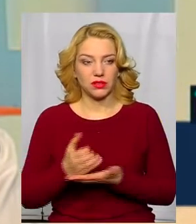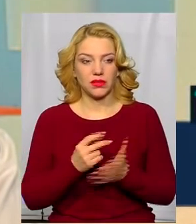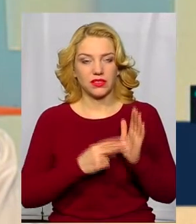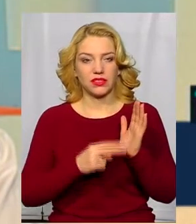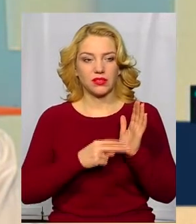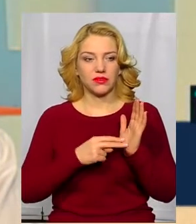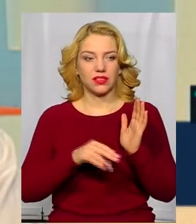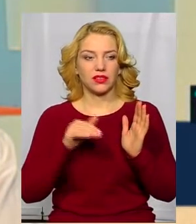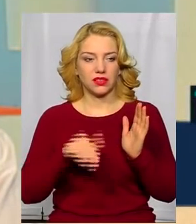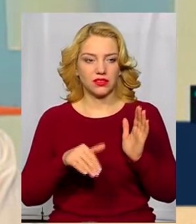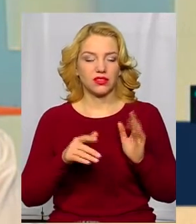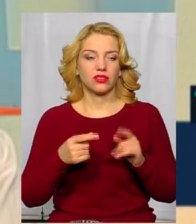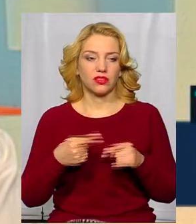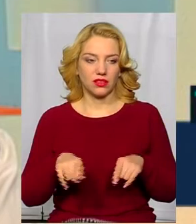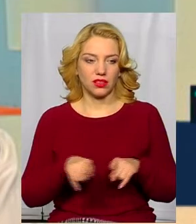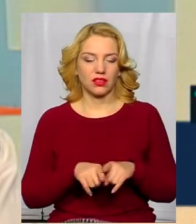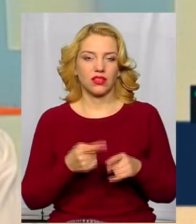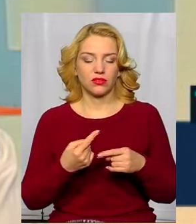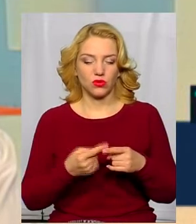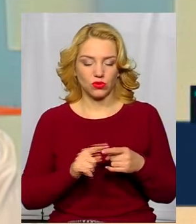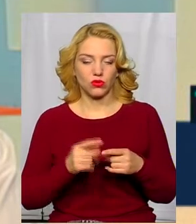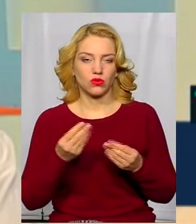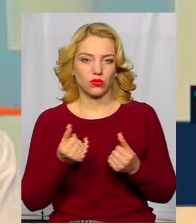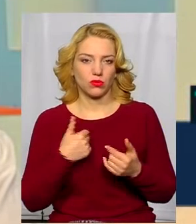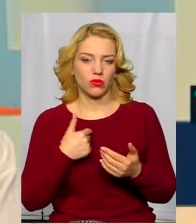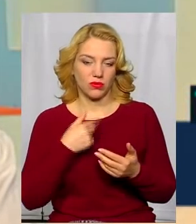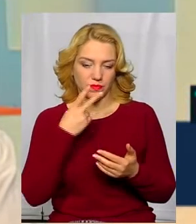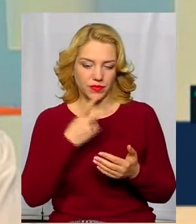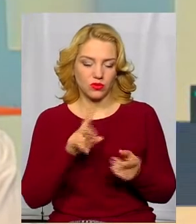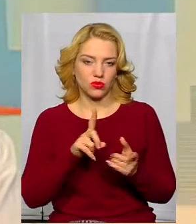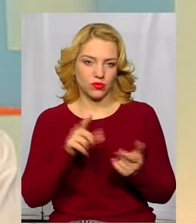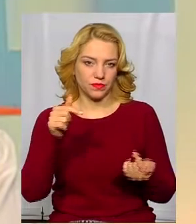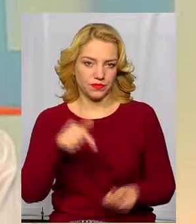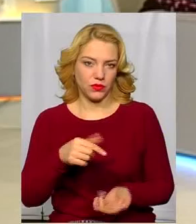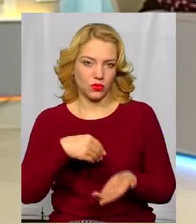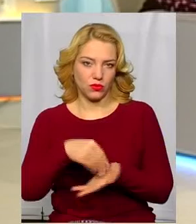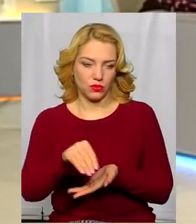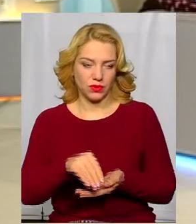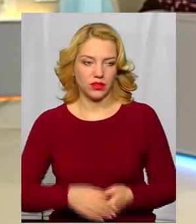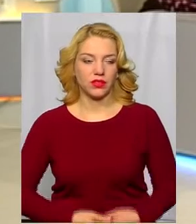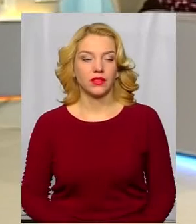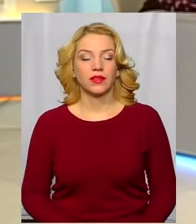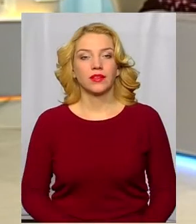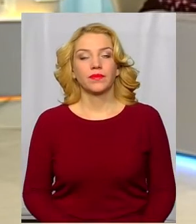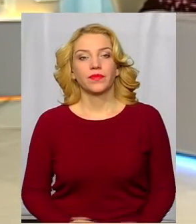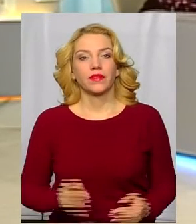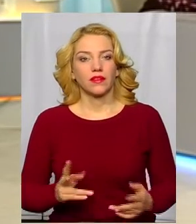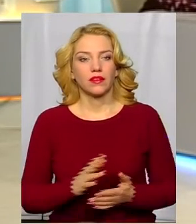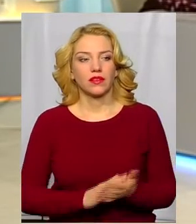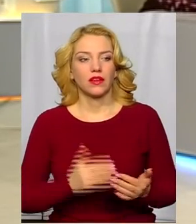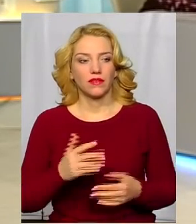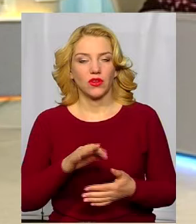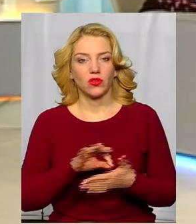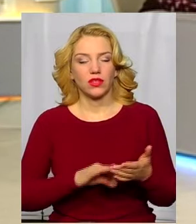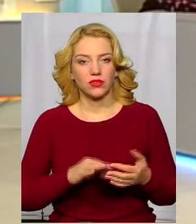73 тисячі, то вже і на цю суму відштовхувалися і закупляли. Як далі? Ви одразу звертаєтеся в